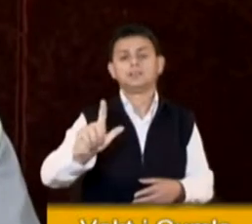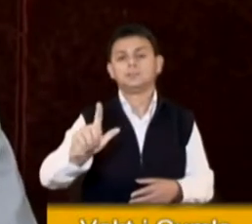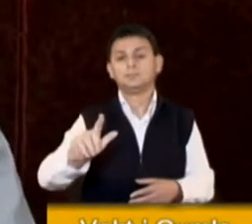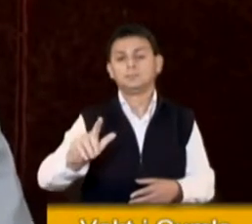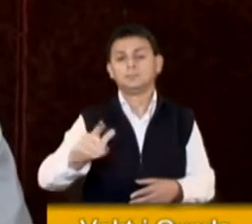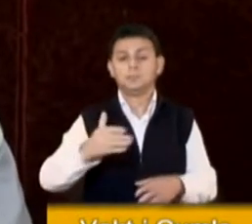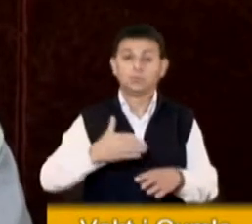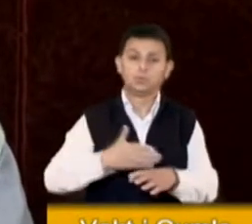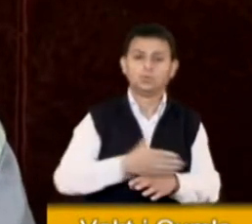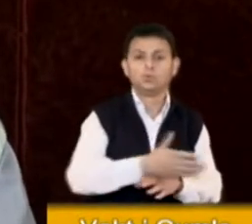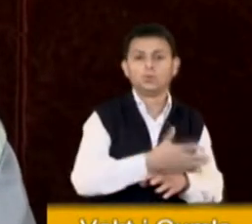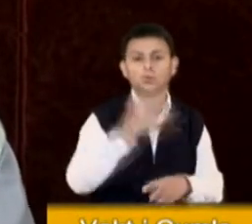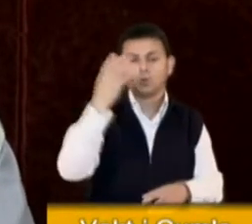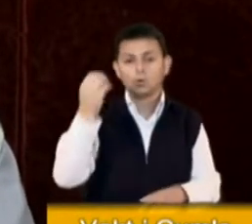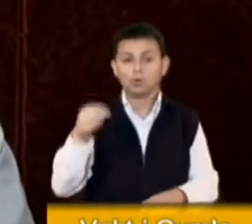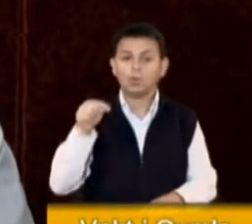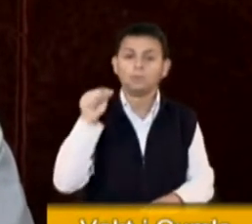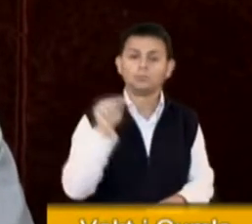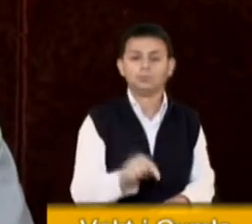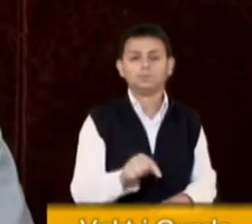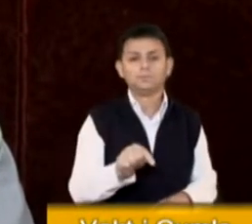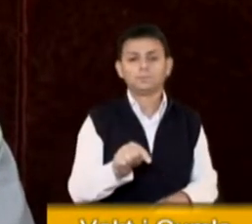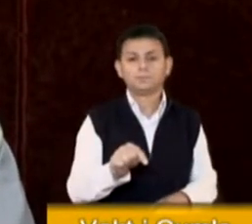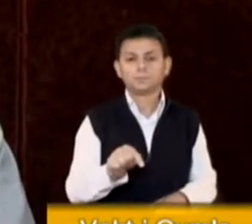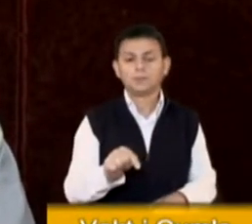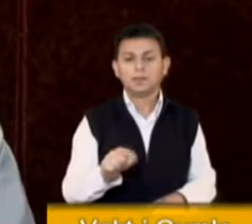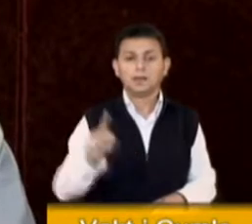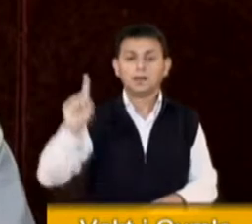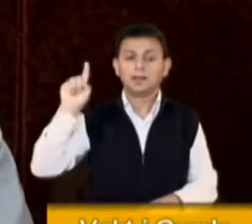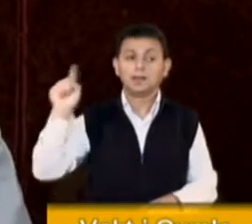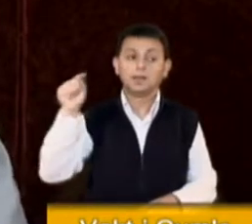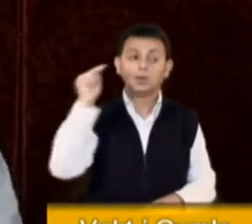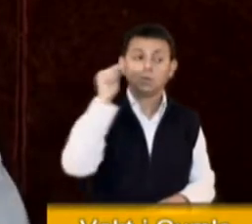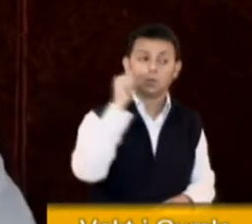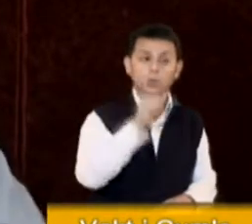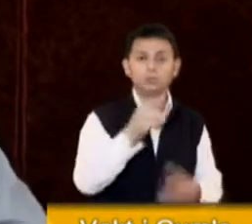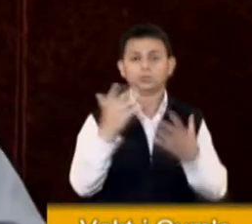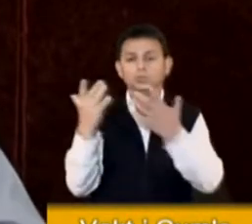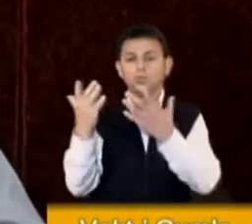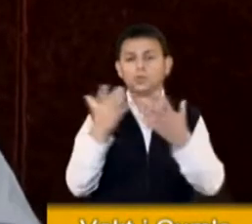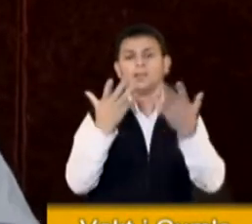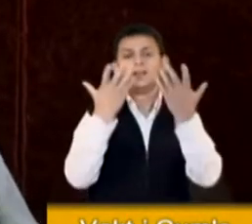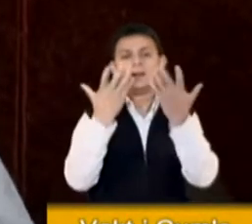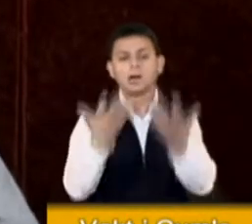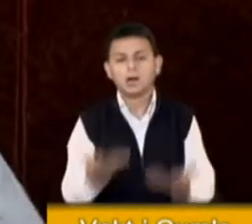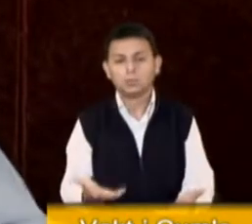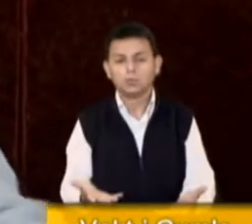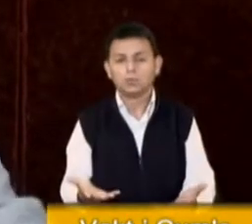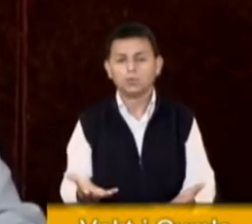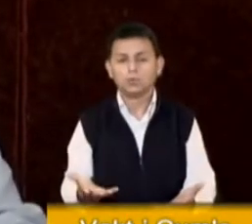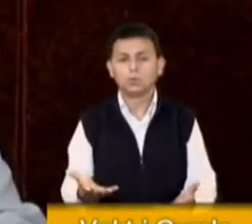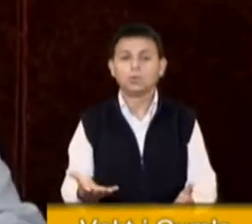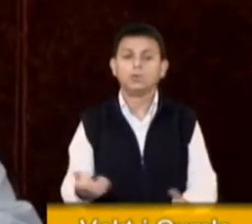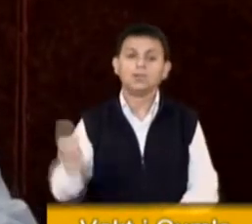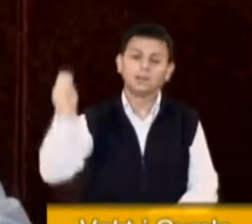zaman Allahu Zülcelal'ın onun dualarını kabul edeceği ve sığındığı şeylerin şerrinden